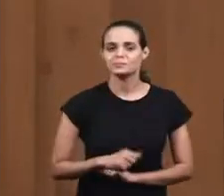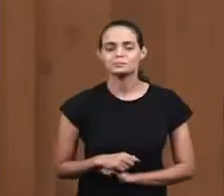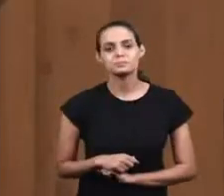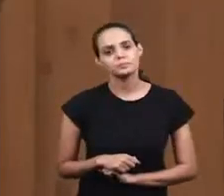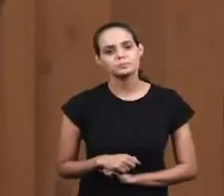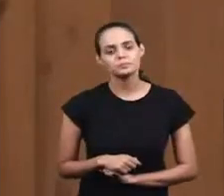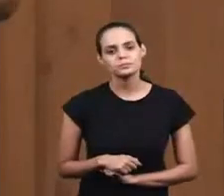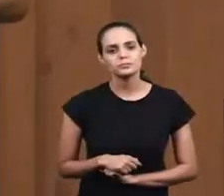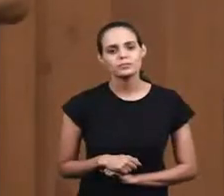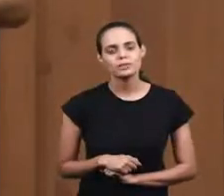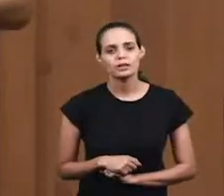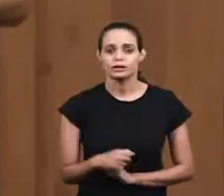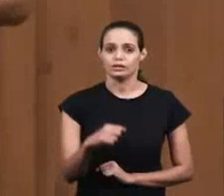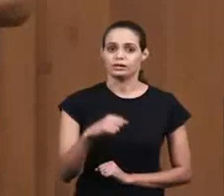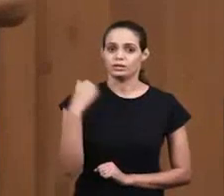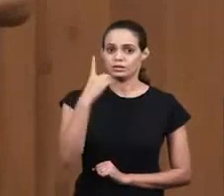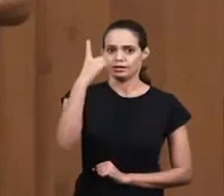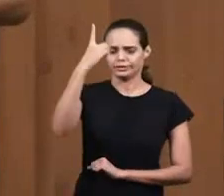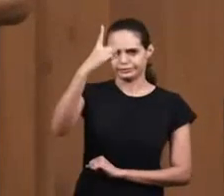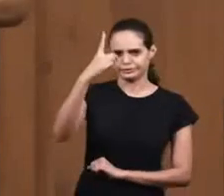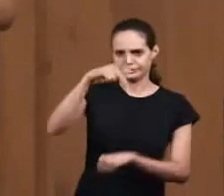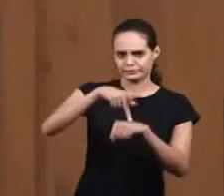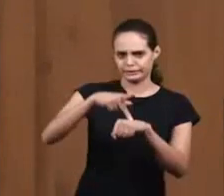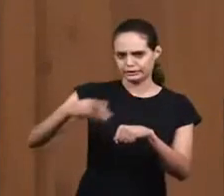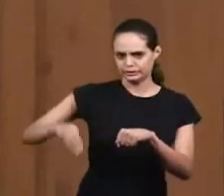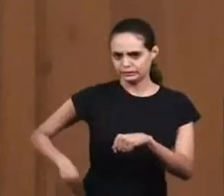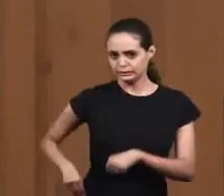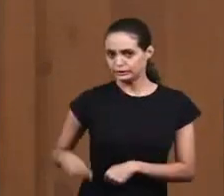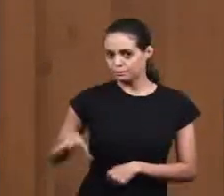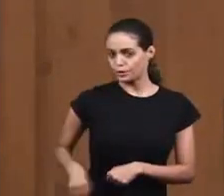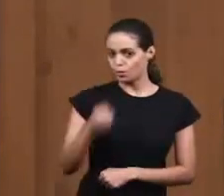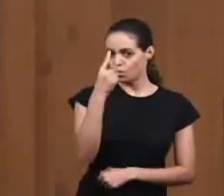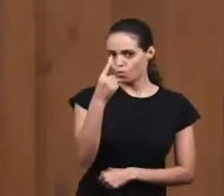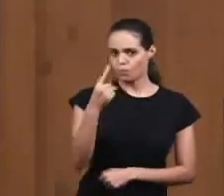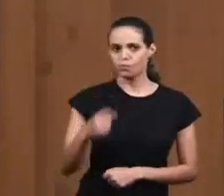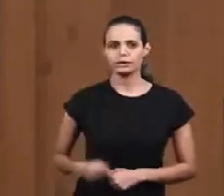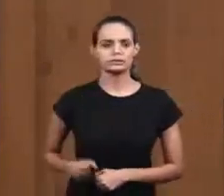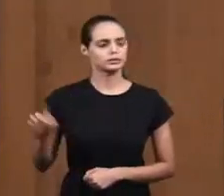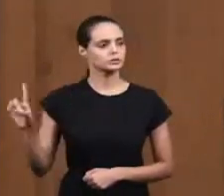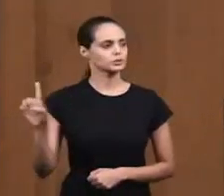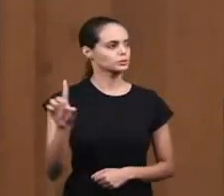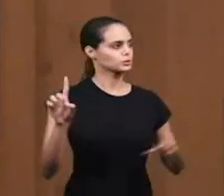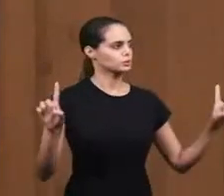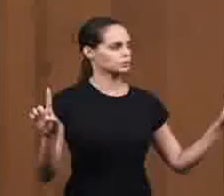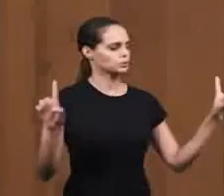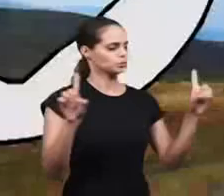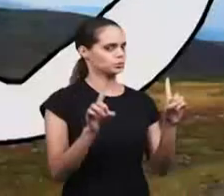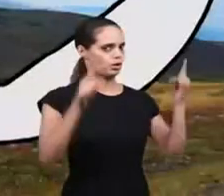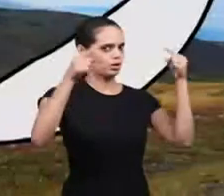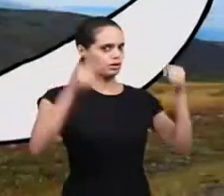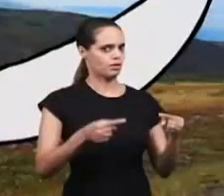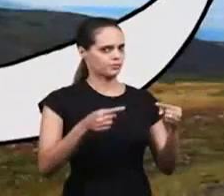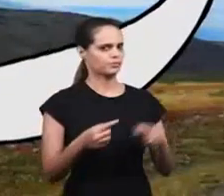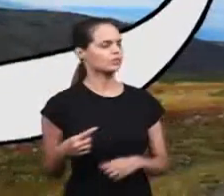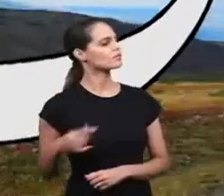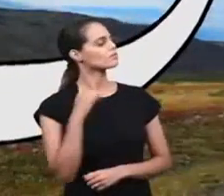David nahm sich seine Schleuder und ging nun zu dem Riesen der Philister. Und als er dort ankam,